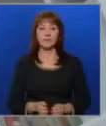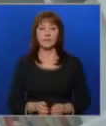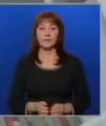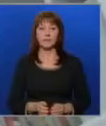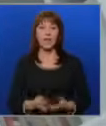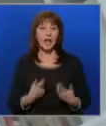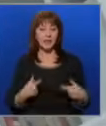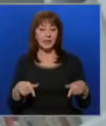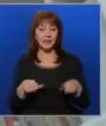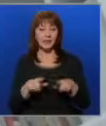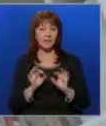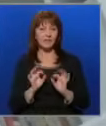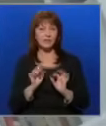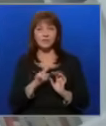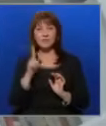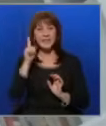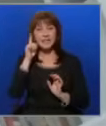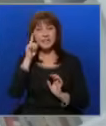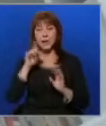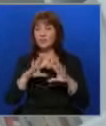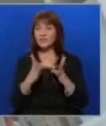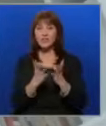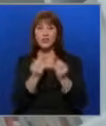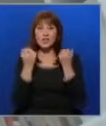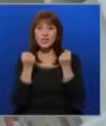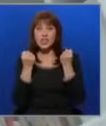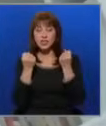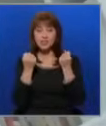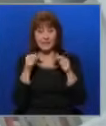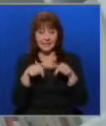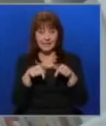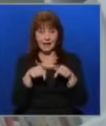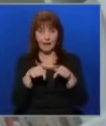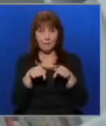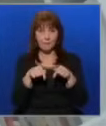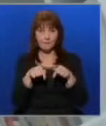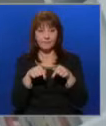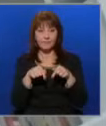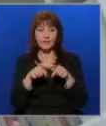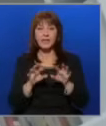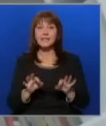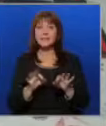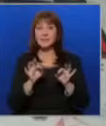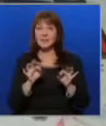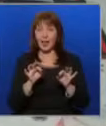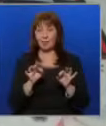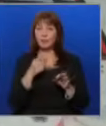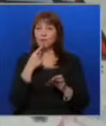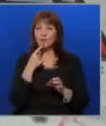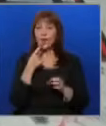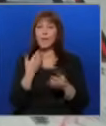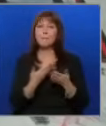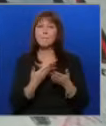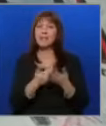Ние всъщност дори не знаем дали всичките са живи и сега. Специално за БНТ говори близка